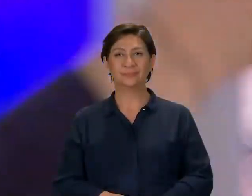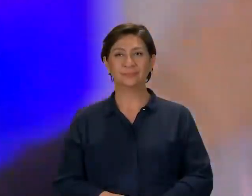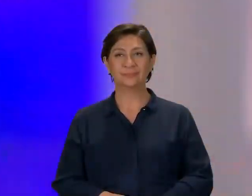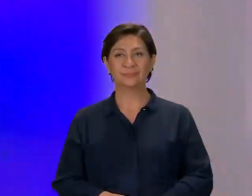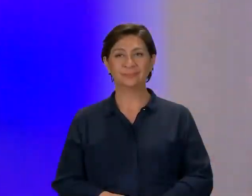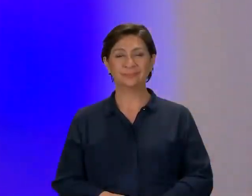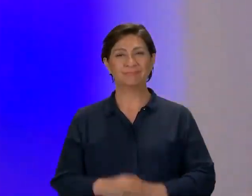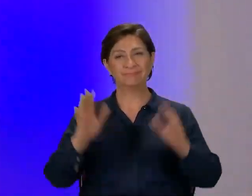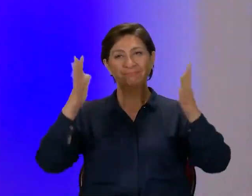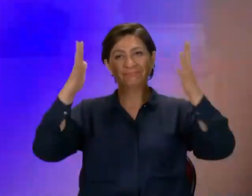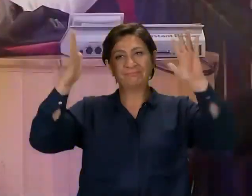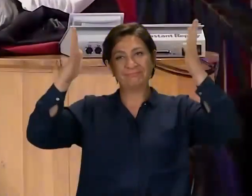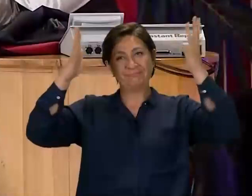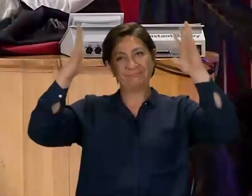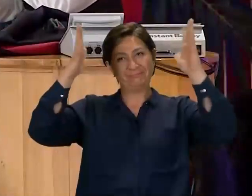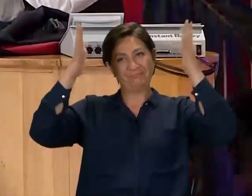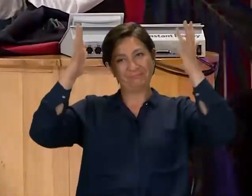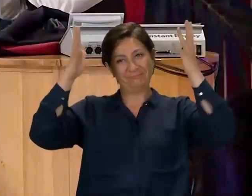час. Браво!